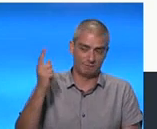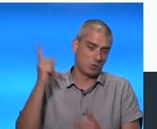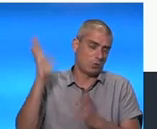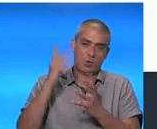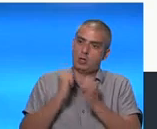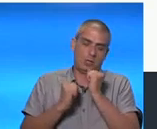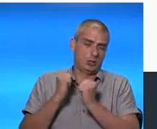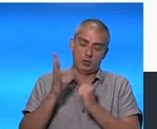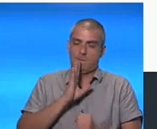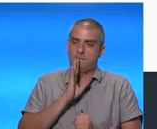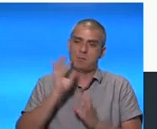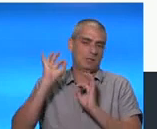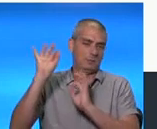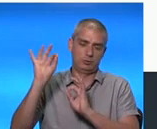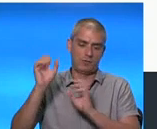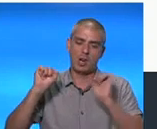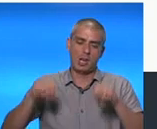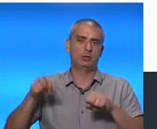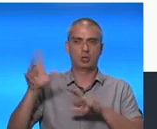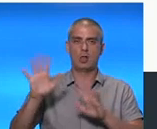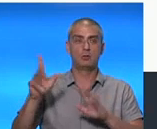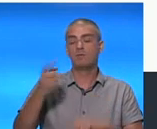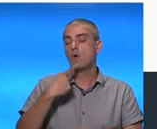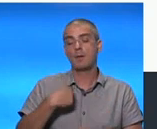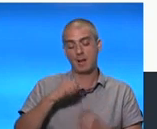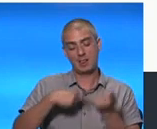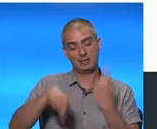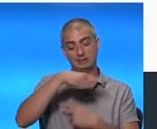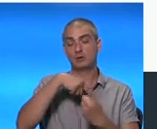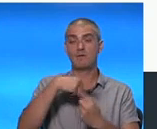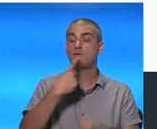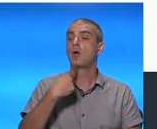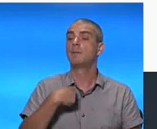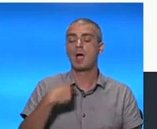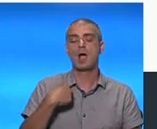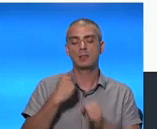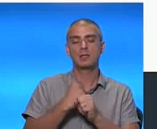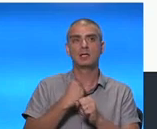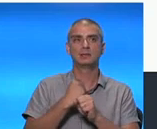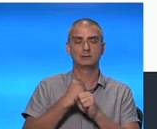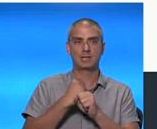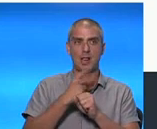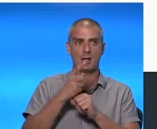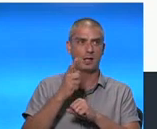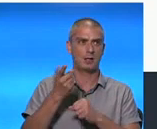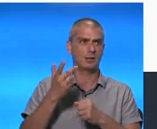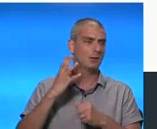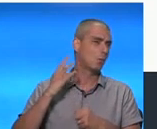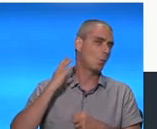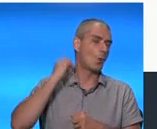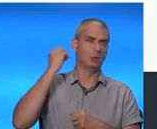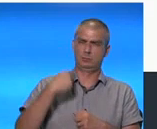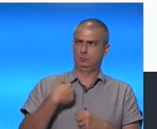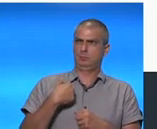לו זה בעייתי לו לשלוט בזה כשהוא אומר לי להסתובב אז הוא אומר אני עושה לך וג'י בסדר ממש הייתי